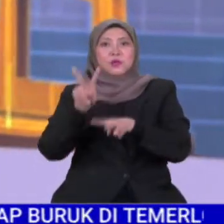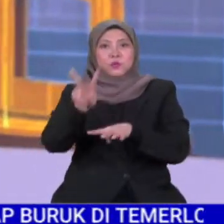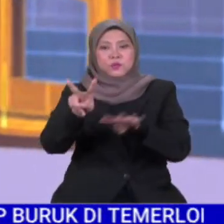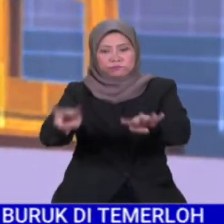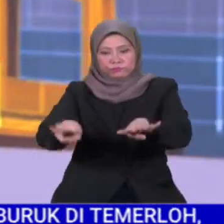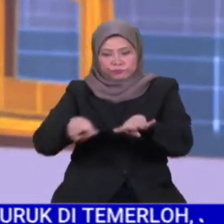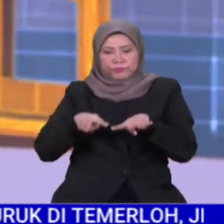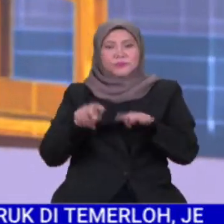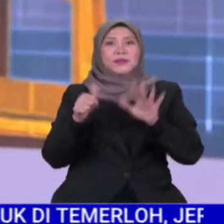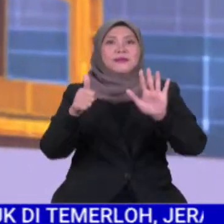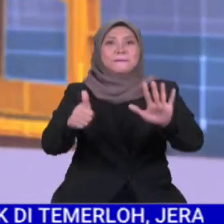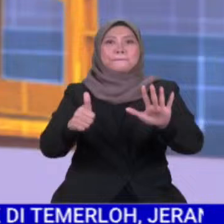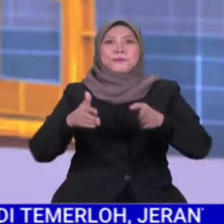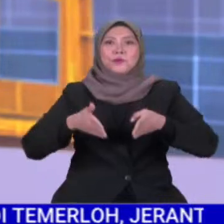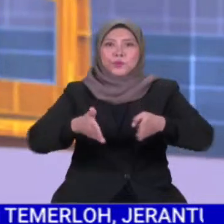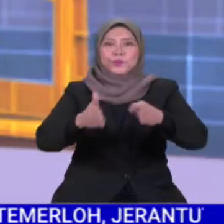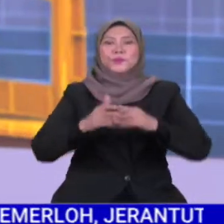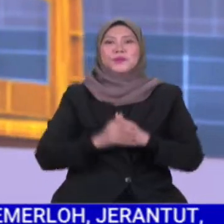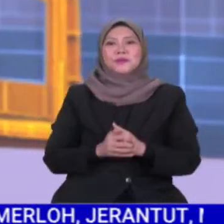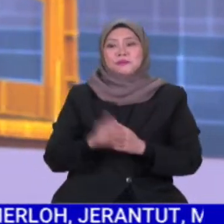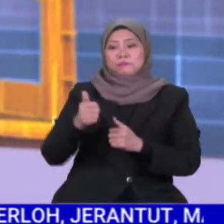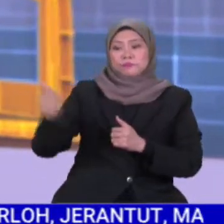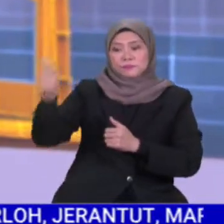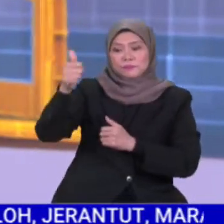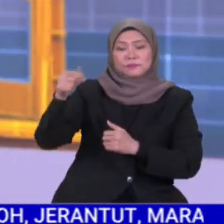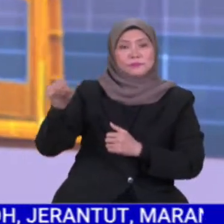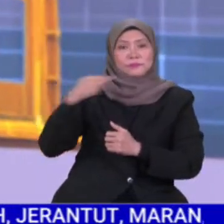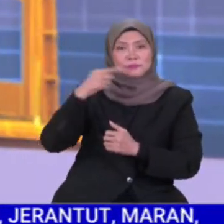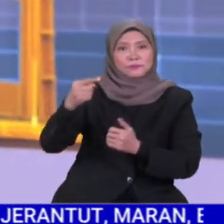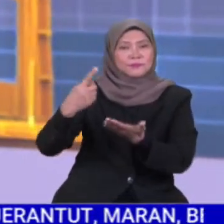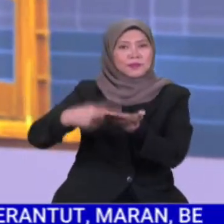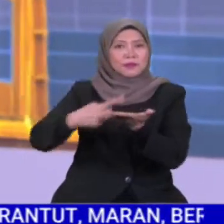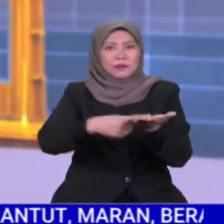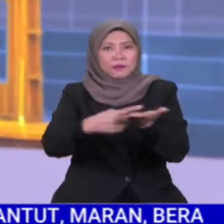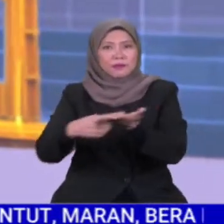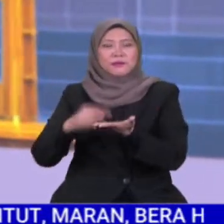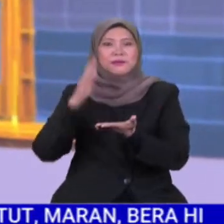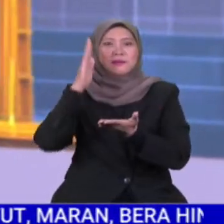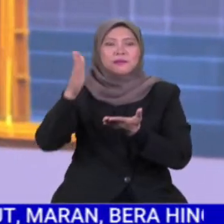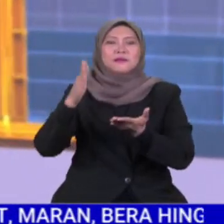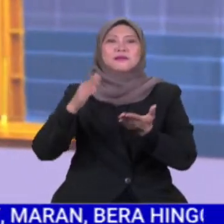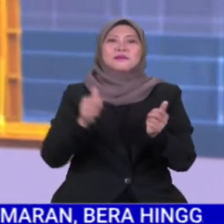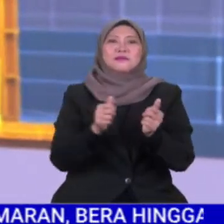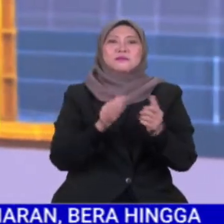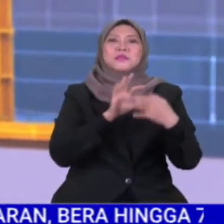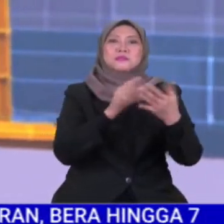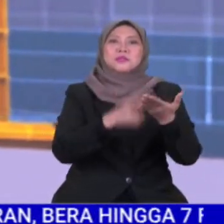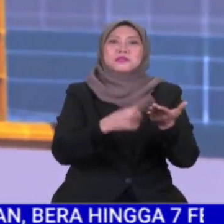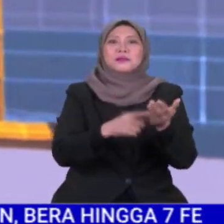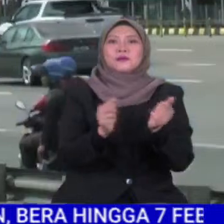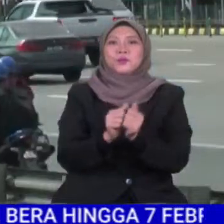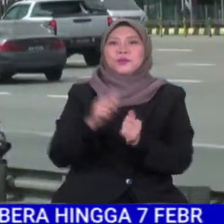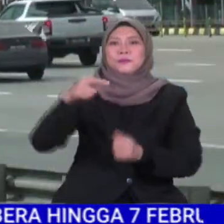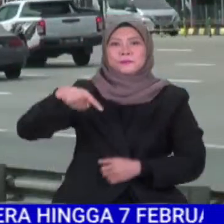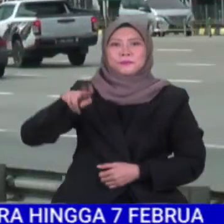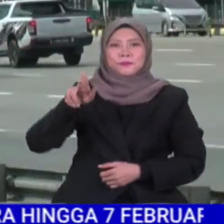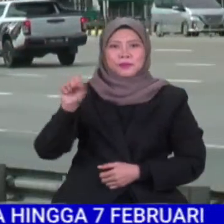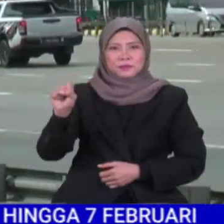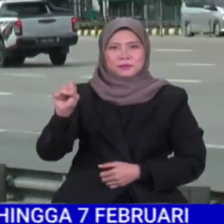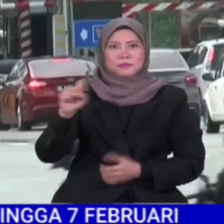Timbalan Menteri Kewangan Dato' Sri Ahmad Maslan berkata perbincangan mengenainya akan dibuat bersama pihak Plus minggu ini.